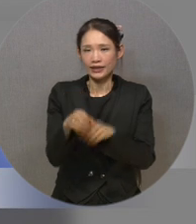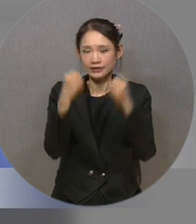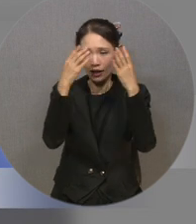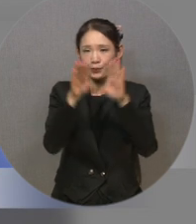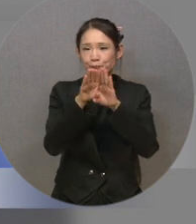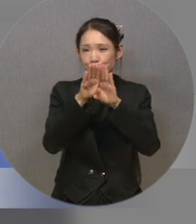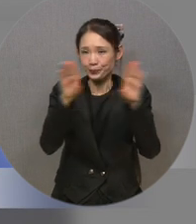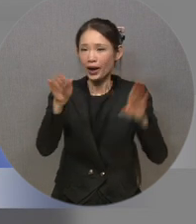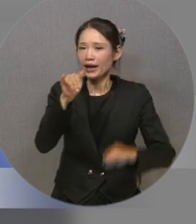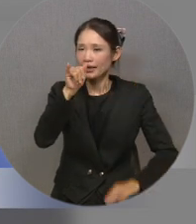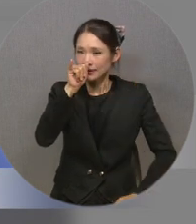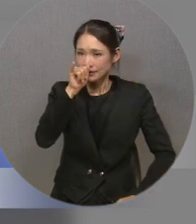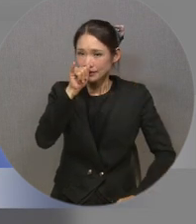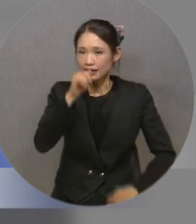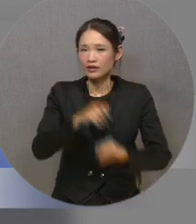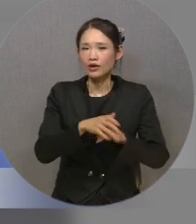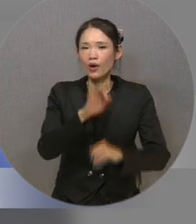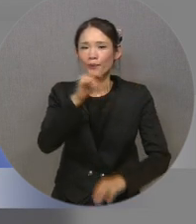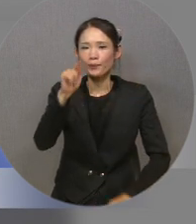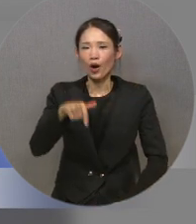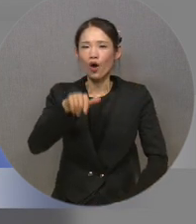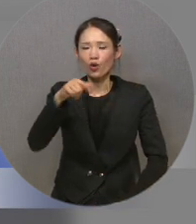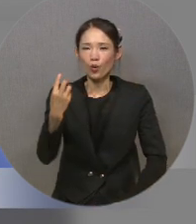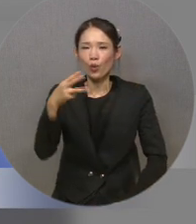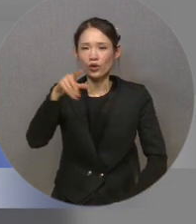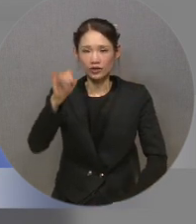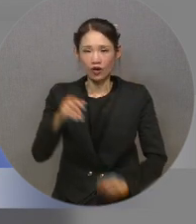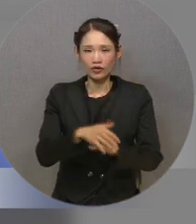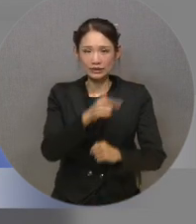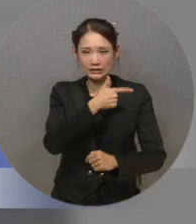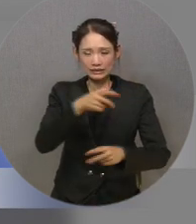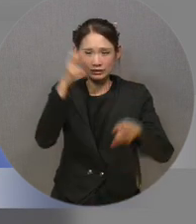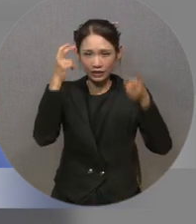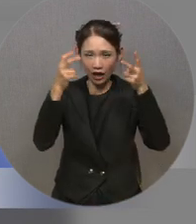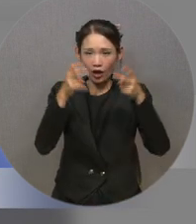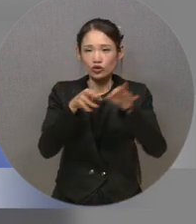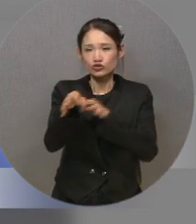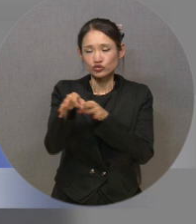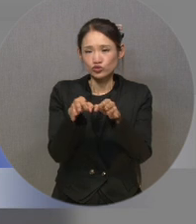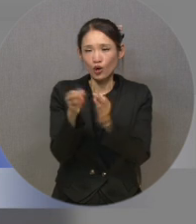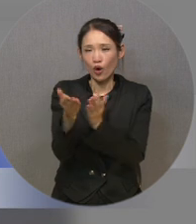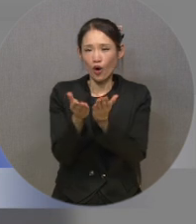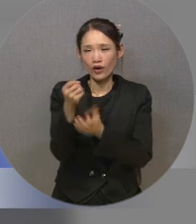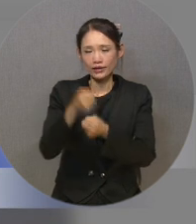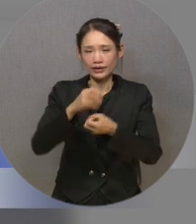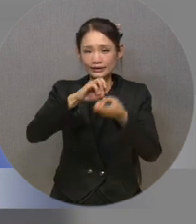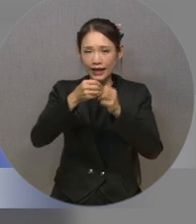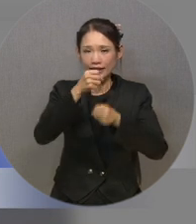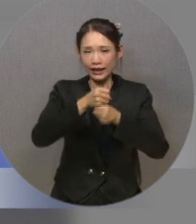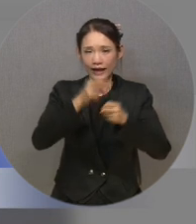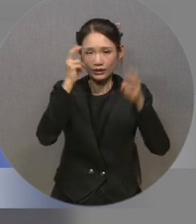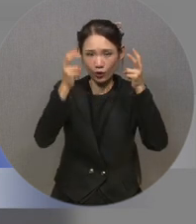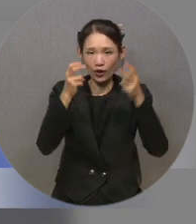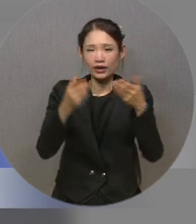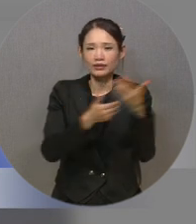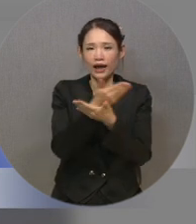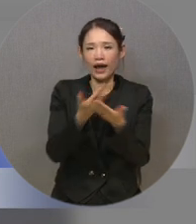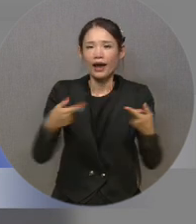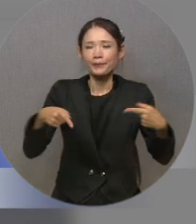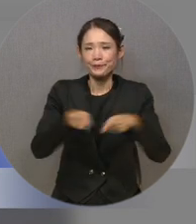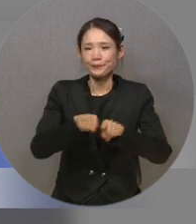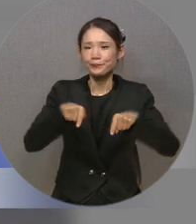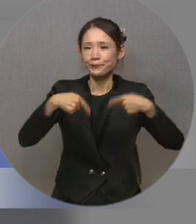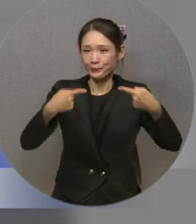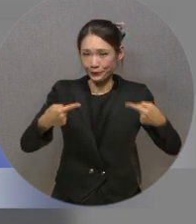개점한 기빙플러스 먹골역점에도 국내 대형 유통업체와 생산 제조회사들이 나눔 활동에 함께